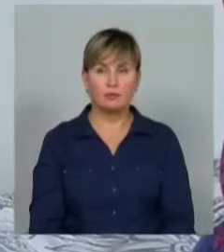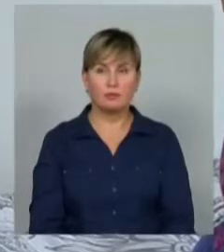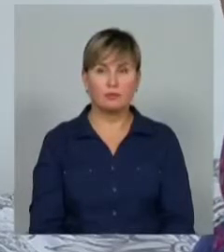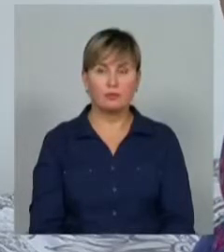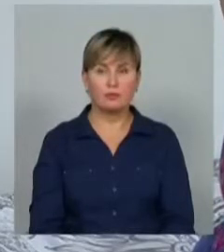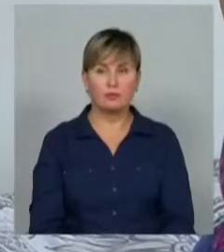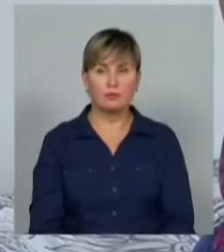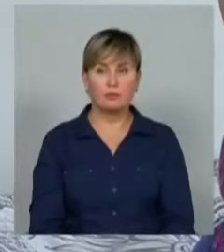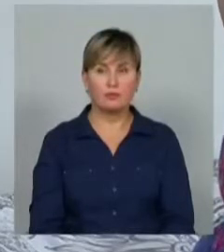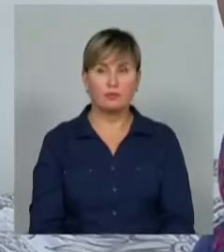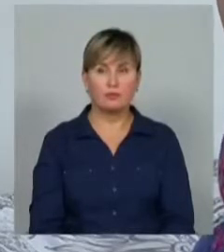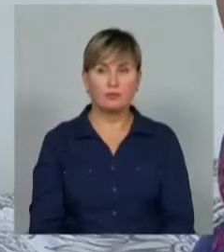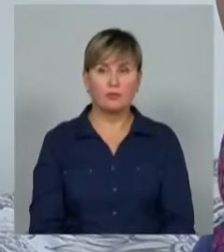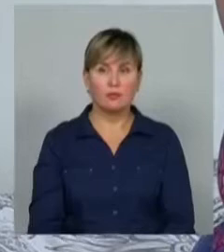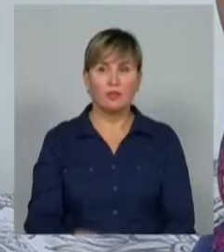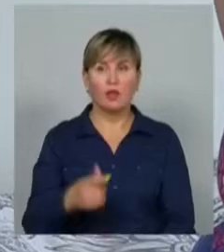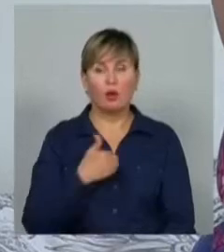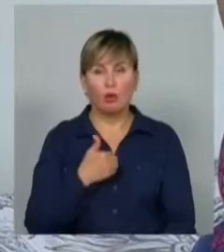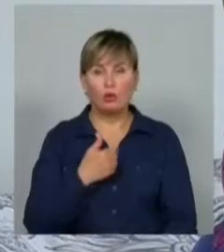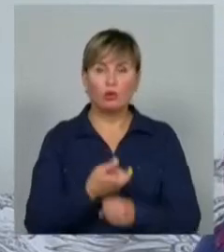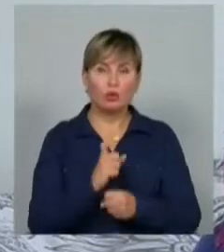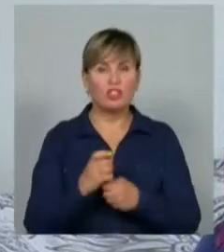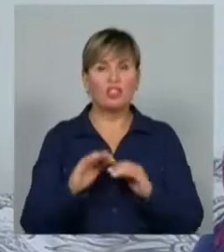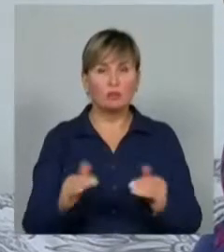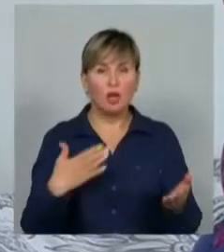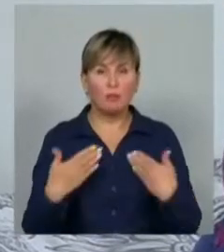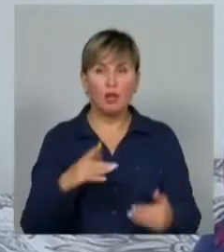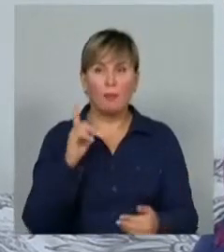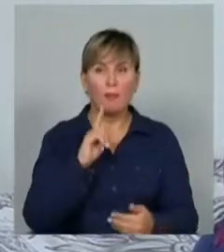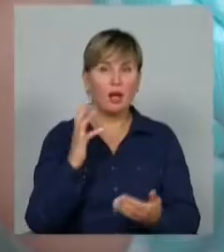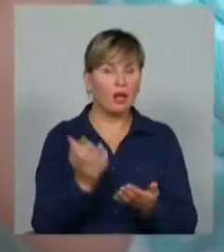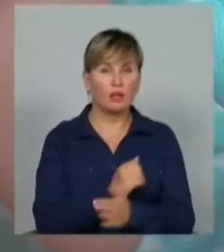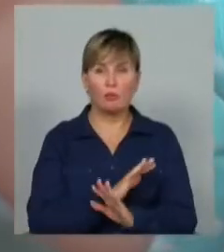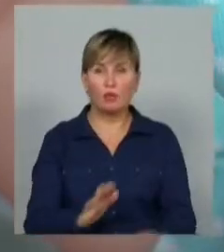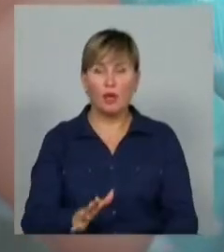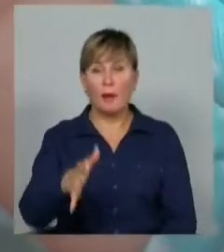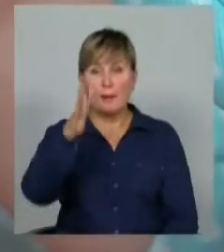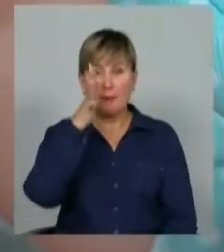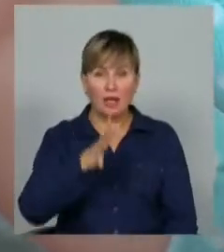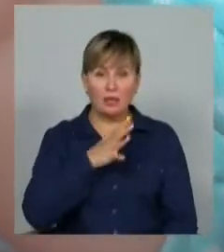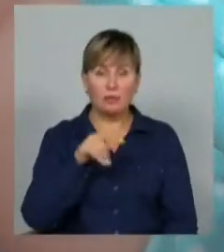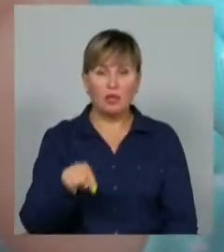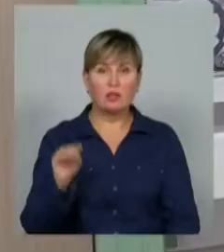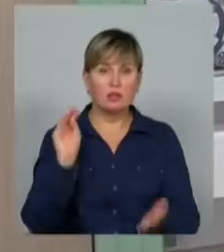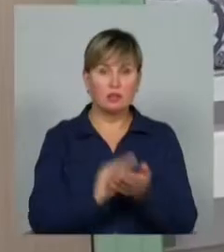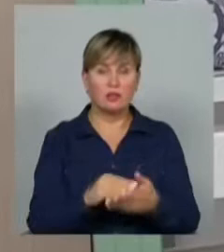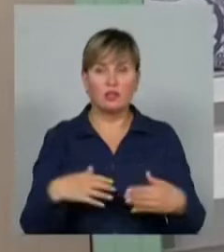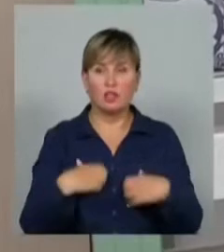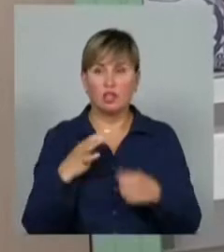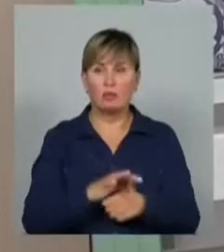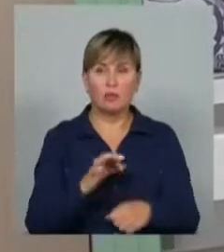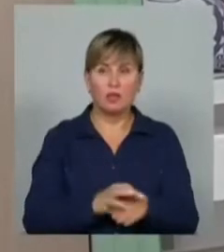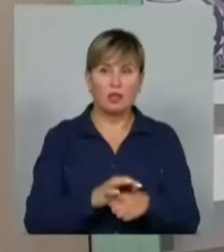Вот. Она очень хочет с детьми общаться. Пока не получается. В 5 месяцев Аяне поставили страшный диагноз